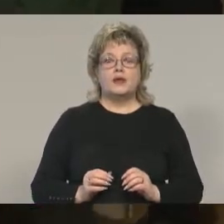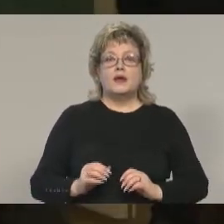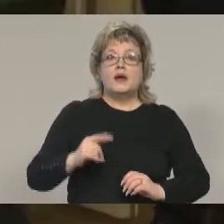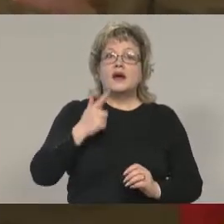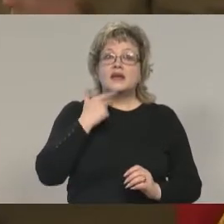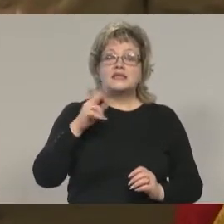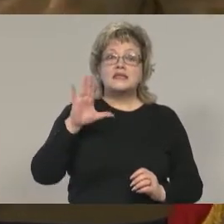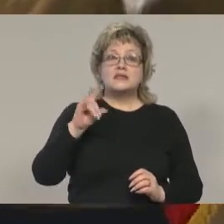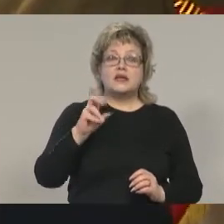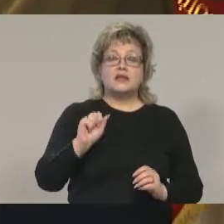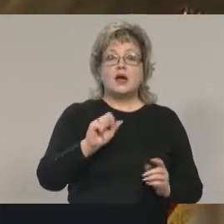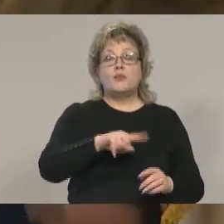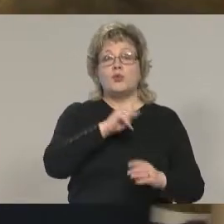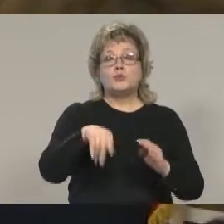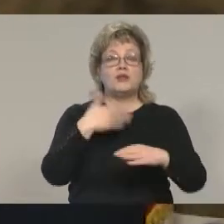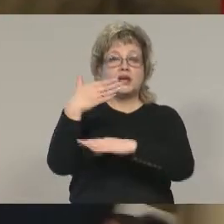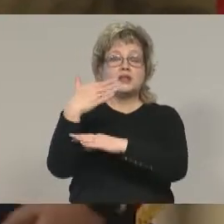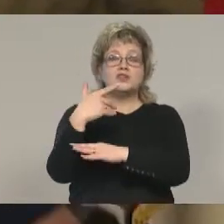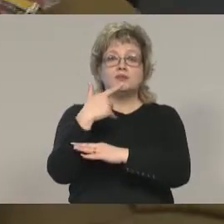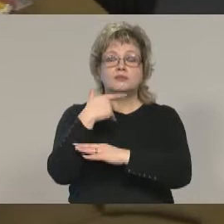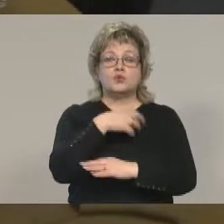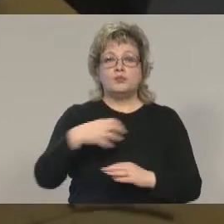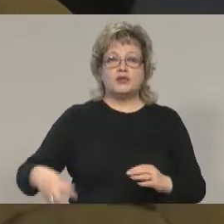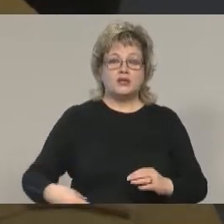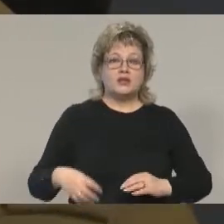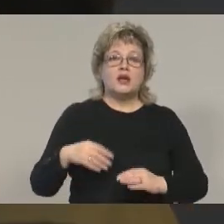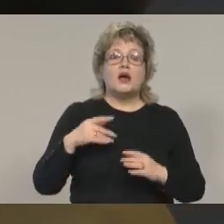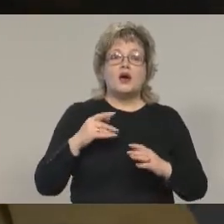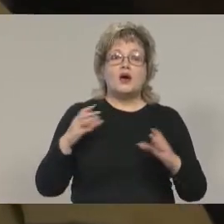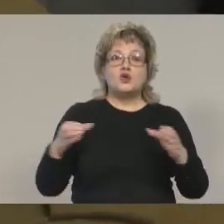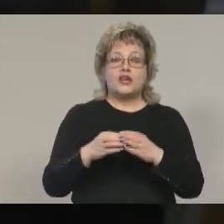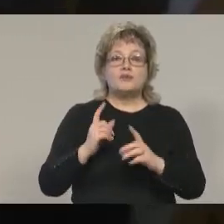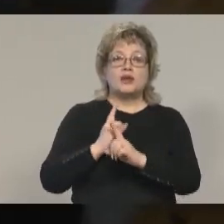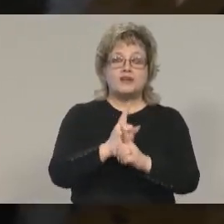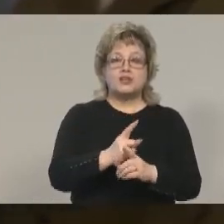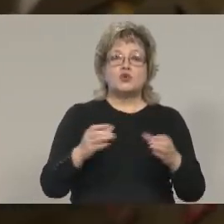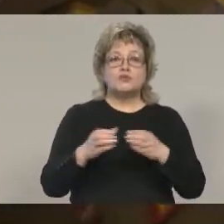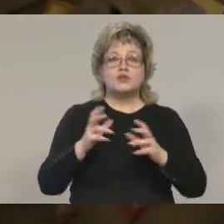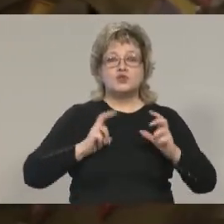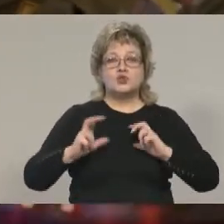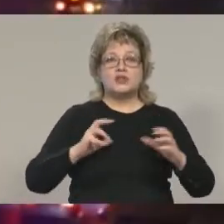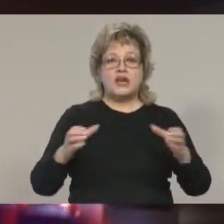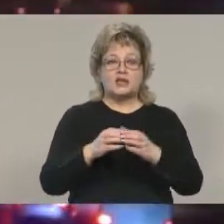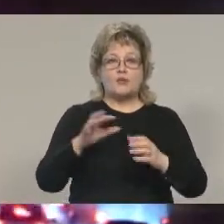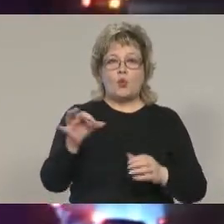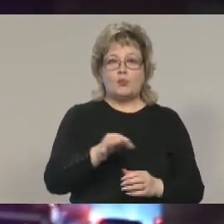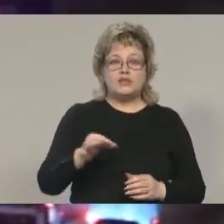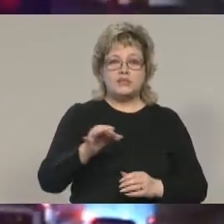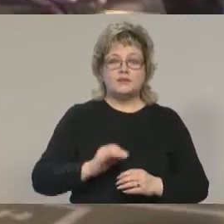Красная стрела под переходящим знаменем губернатора. Отряд проводников признан лучшим студотрядом области.